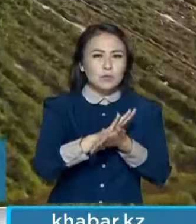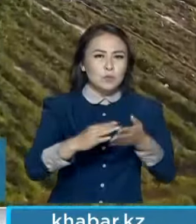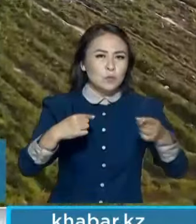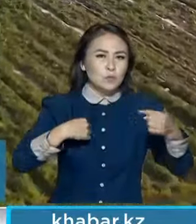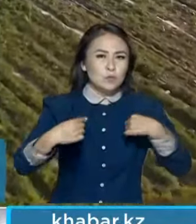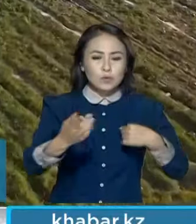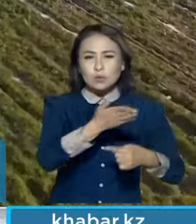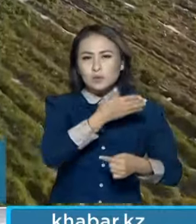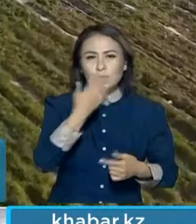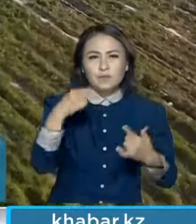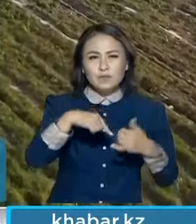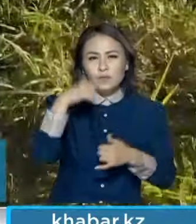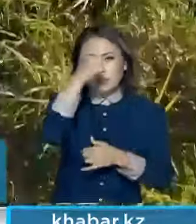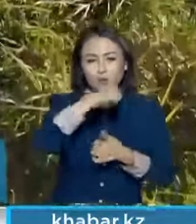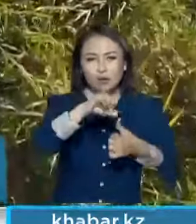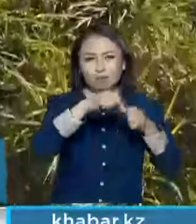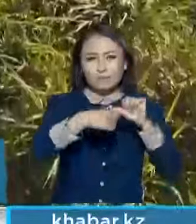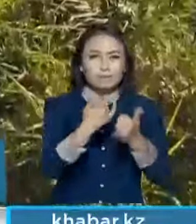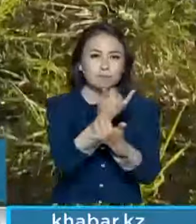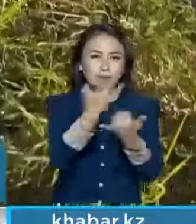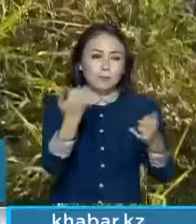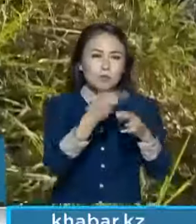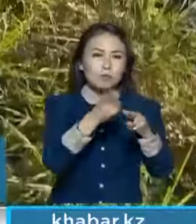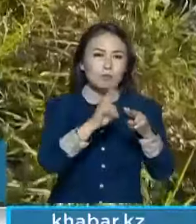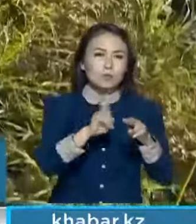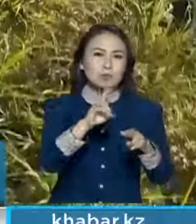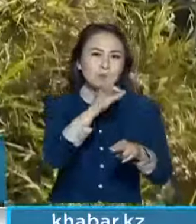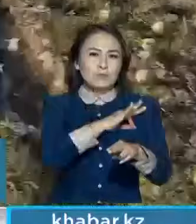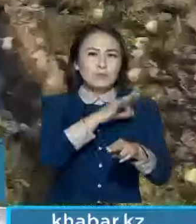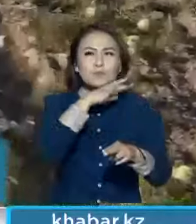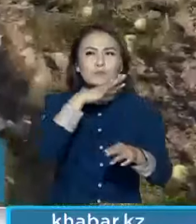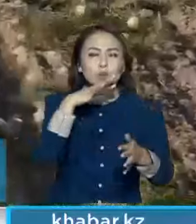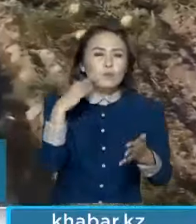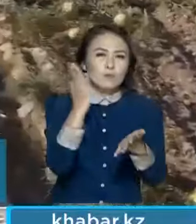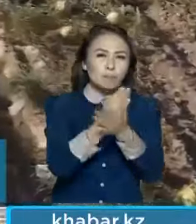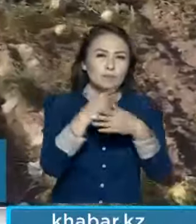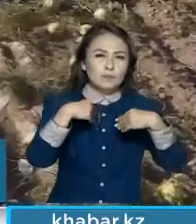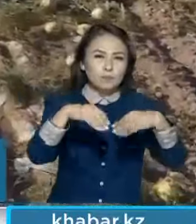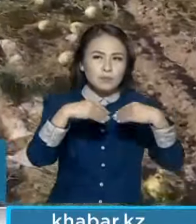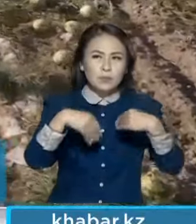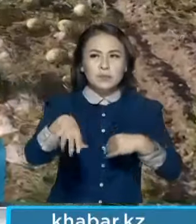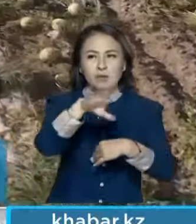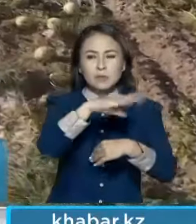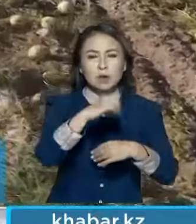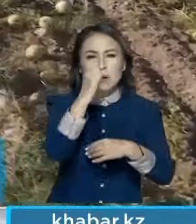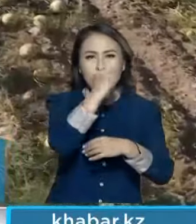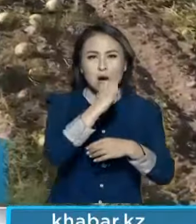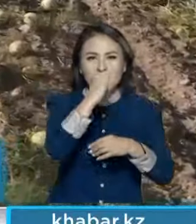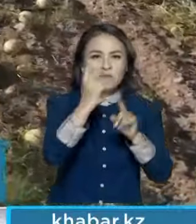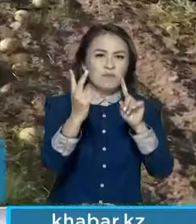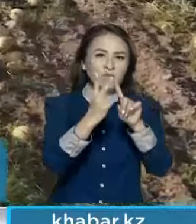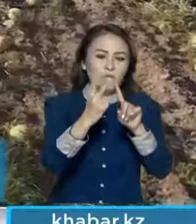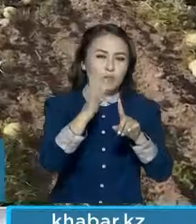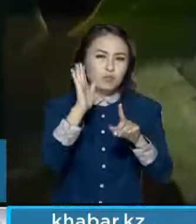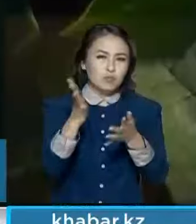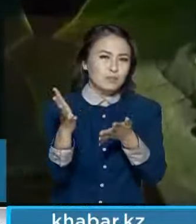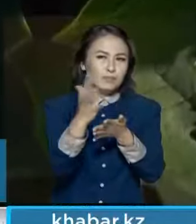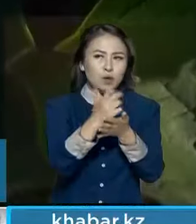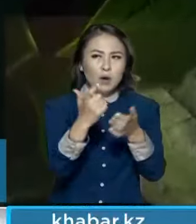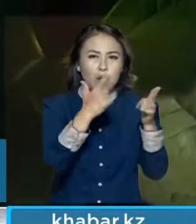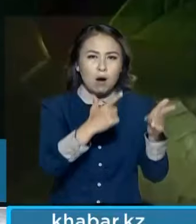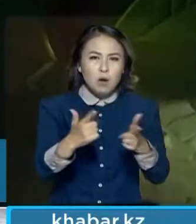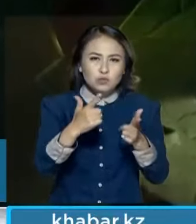Аудан диқандары биыл су тұрақты берілгендіктен мол өнім алып жатқандарын айтады. Қарбыз еккен шаруалар тіпті тамыз айында екінші рет өнім жинауды жоспарлап